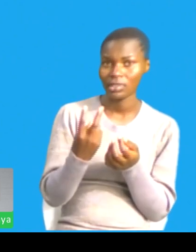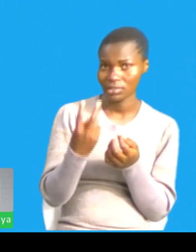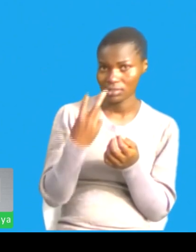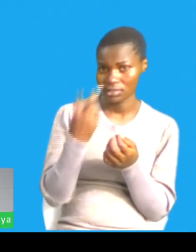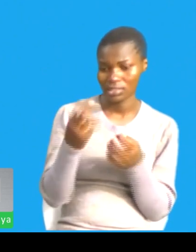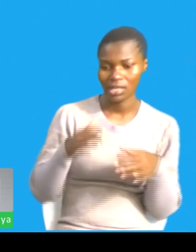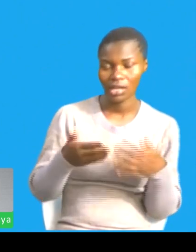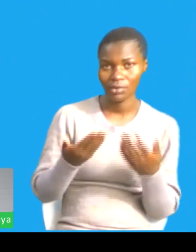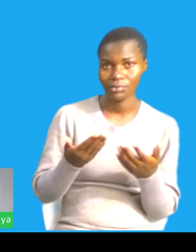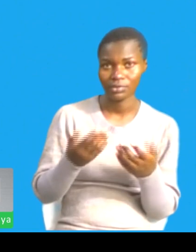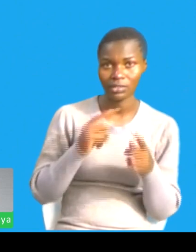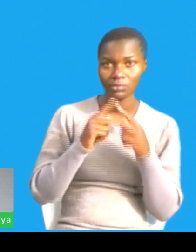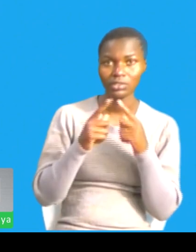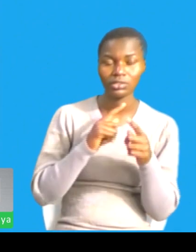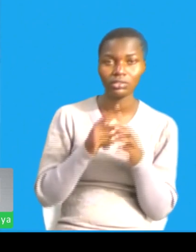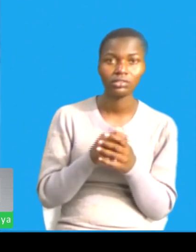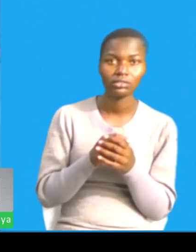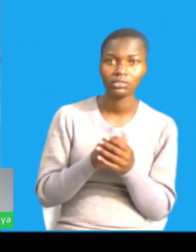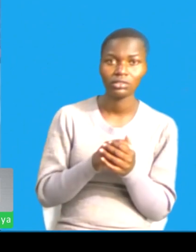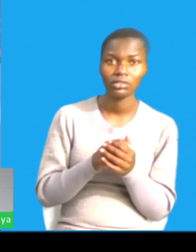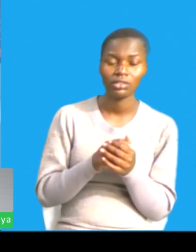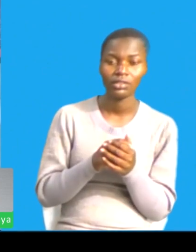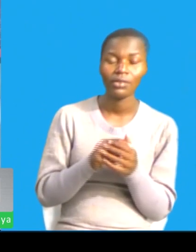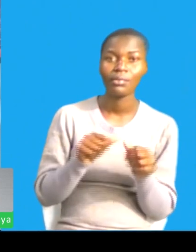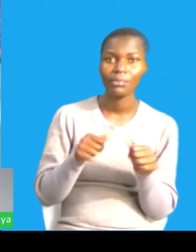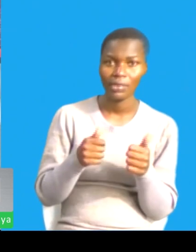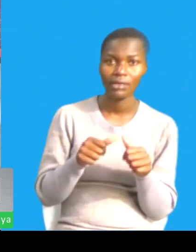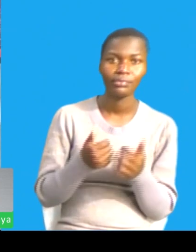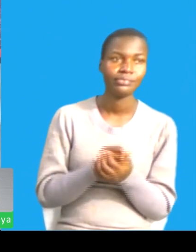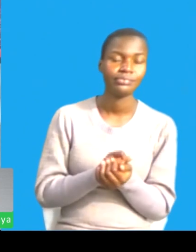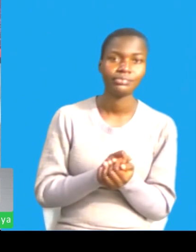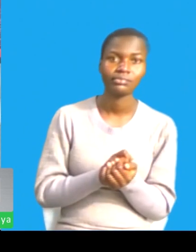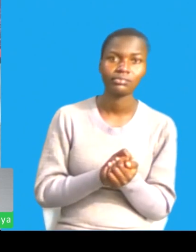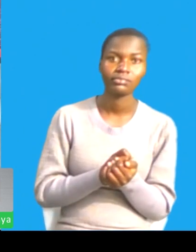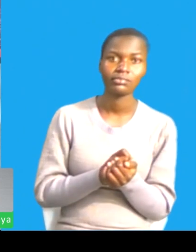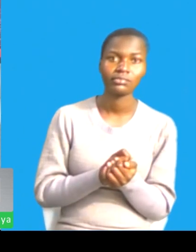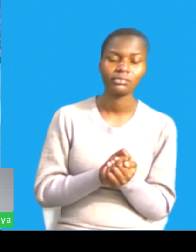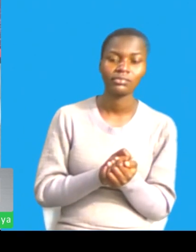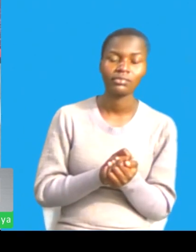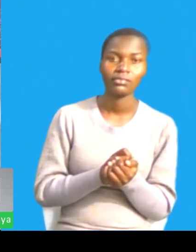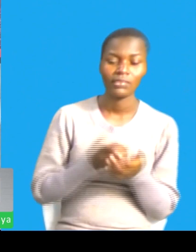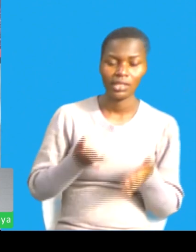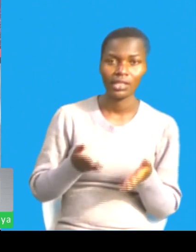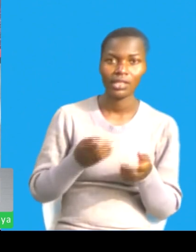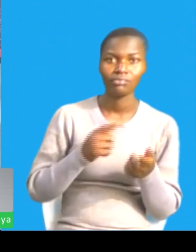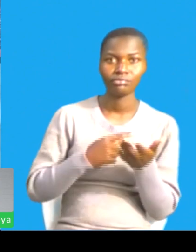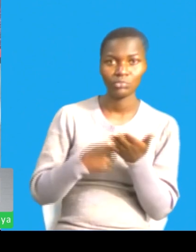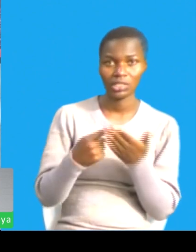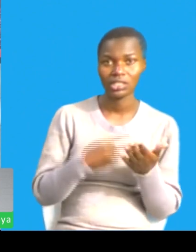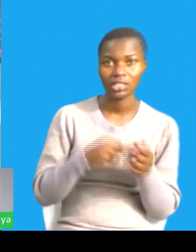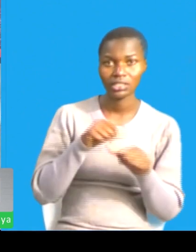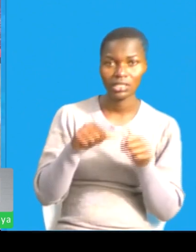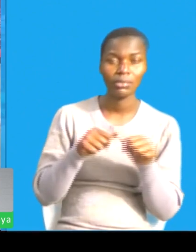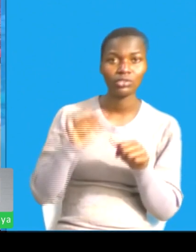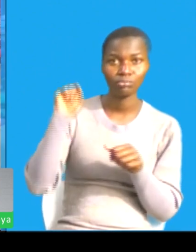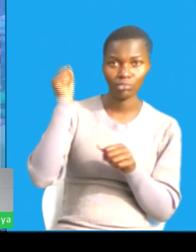waweze kunegotiate mambo. Well said. Hapa tunachapa siasa. This is Politics Today.